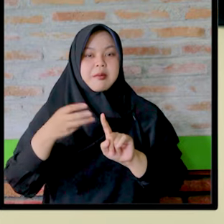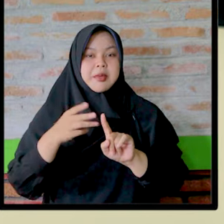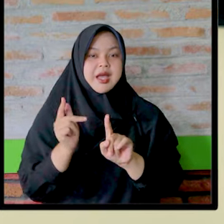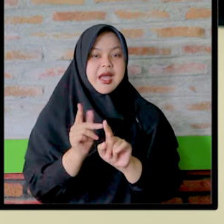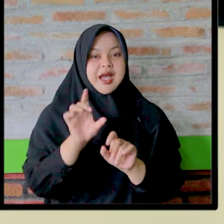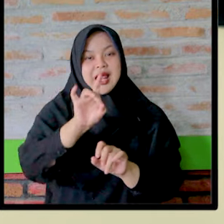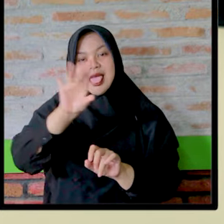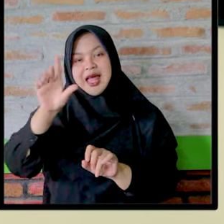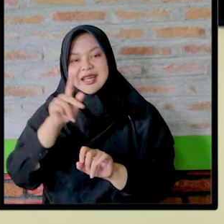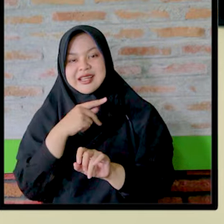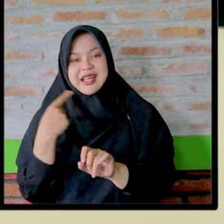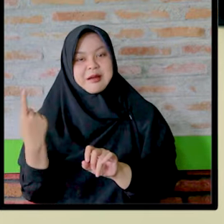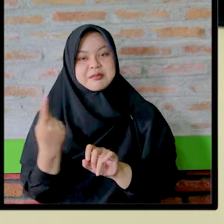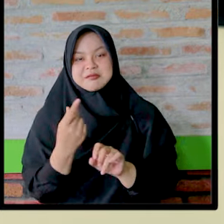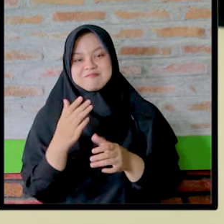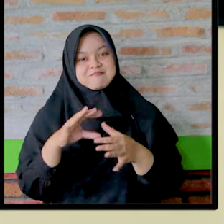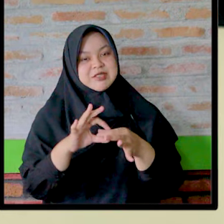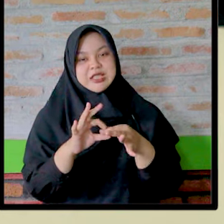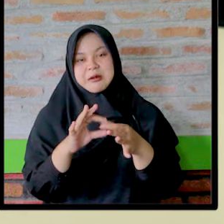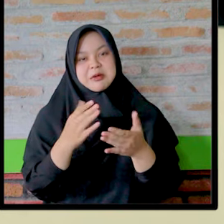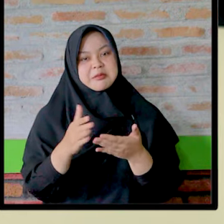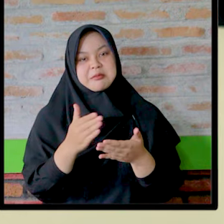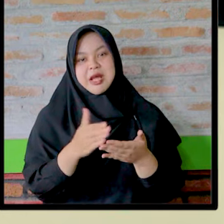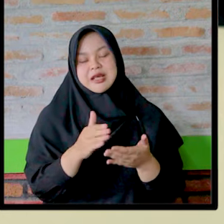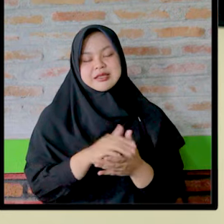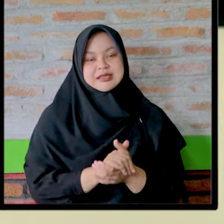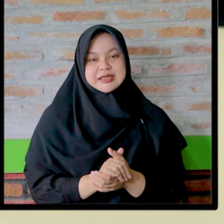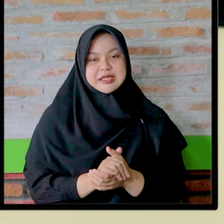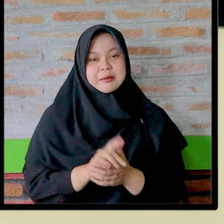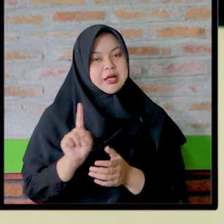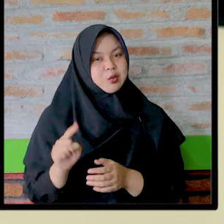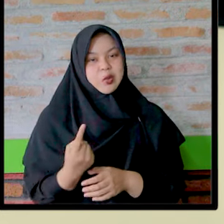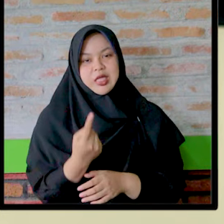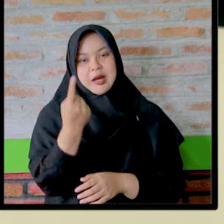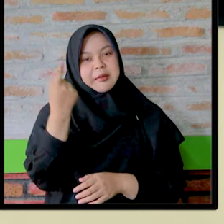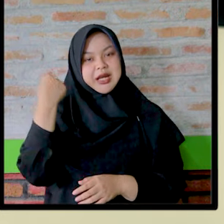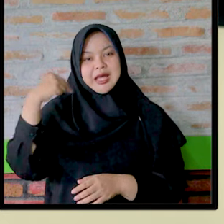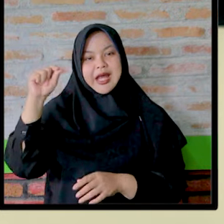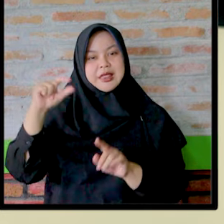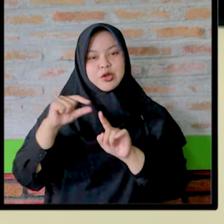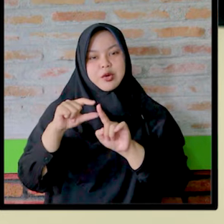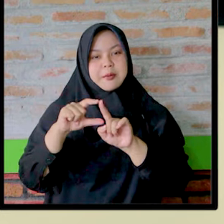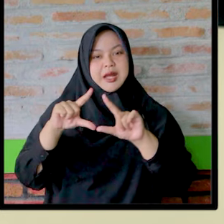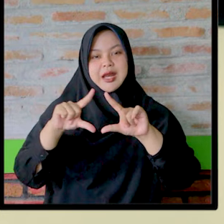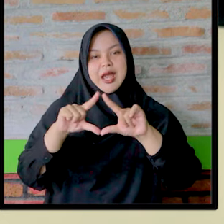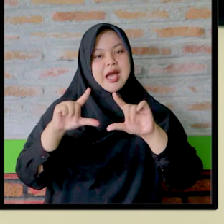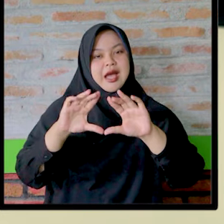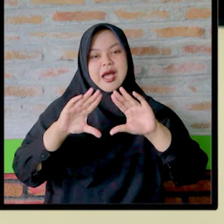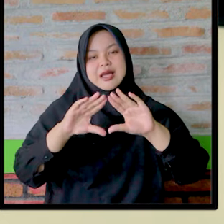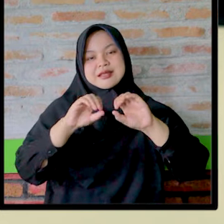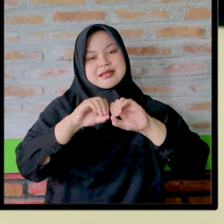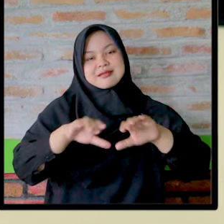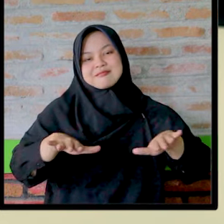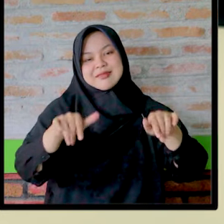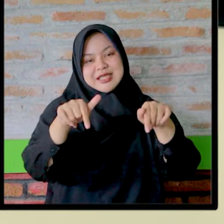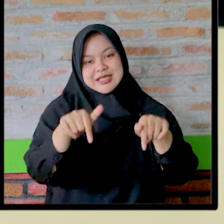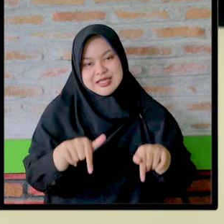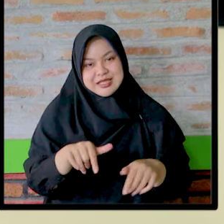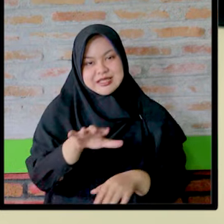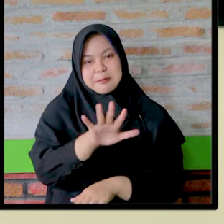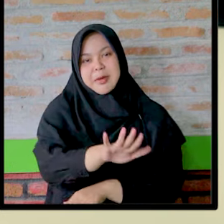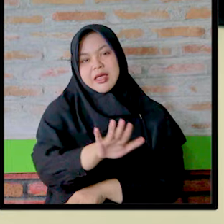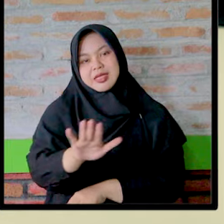ya yang tapi yang paling pokok ya di kantor-kantor PDA setempat itu Insyaallah sudah ada dan di